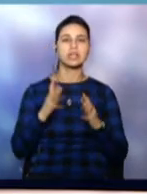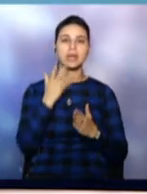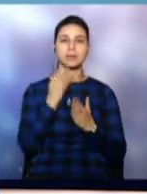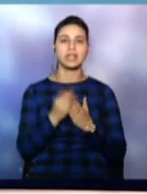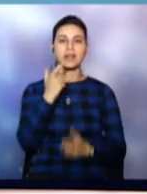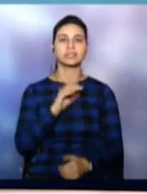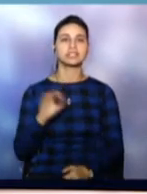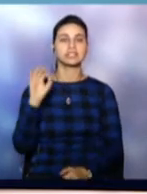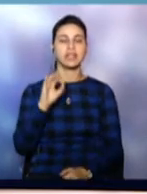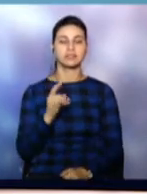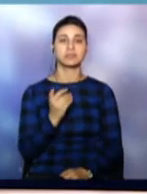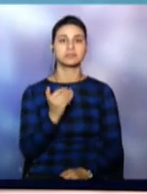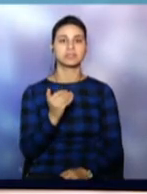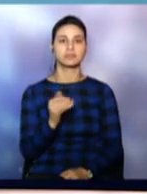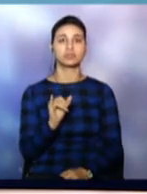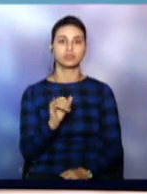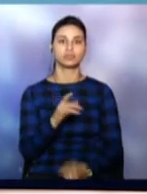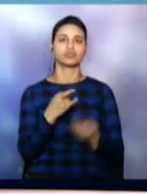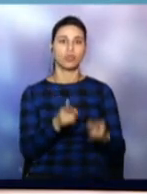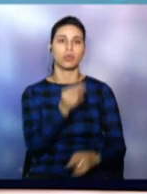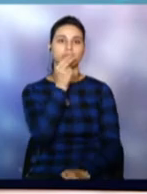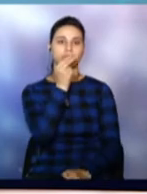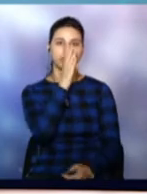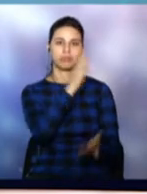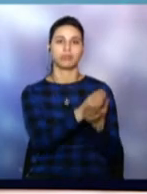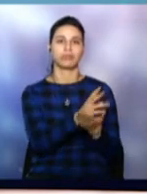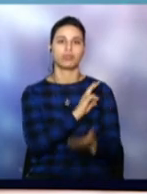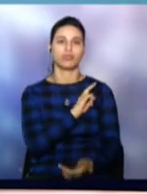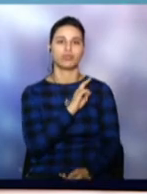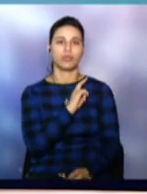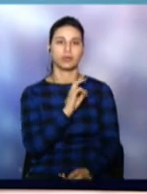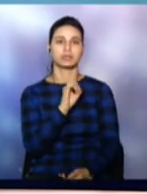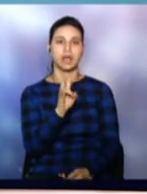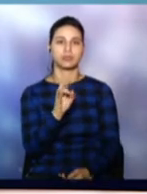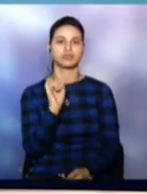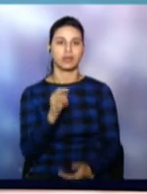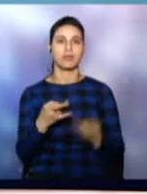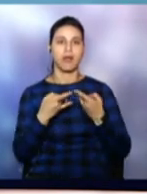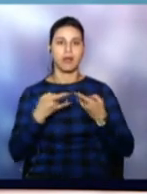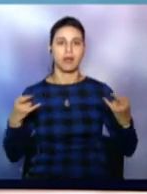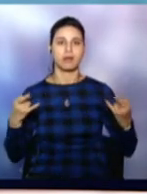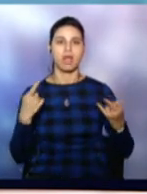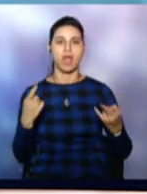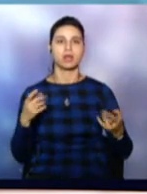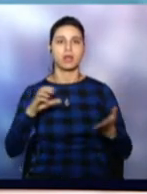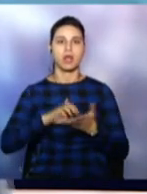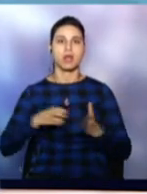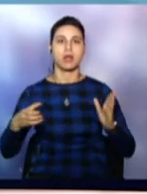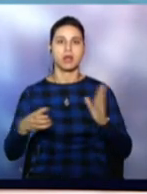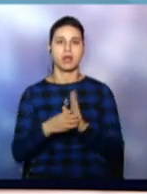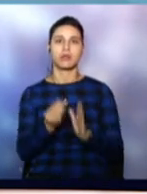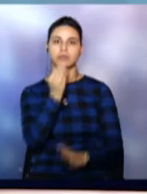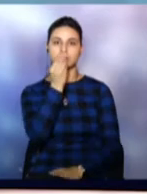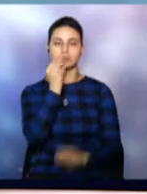თავს, მისთვის გამოსავალი ხდება ვთქვათ ერთი ფილა შოკოლადი, ან მე მყავს მეგობარი, რომელიც ერთ დიდ კოლობ